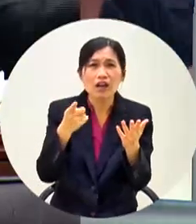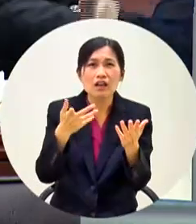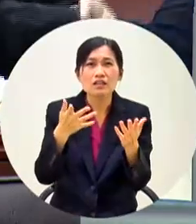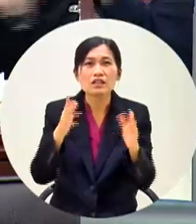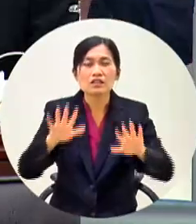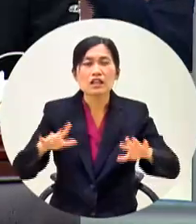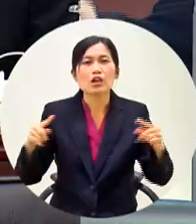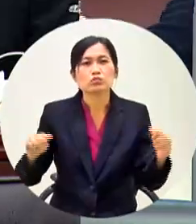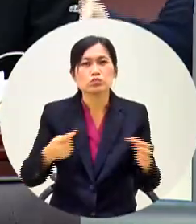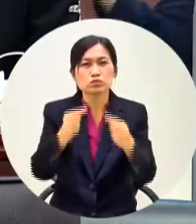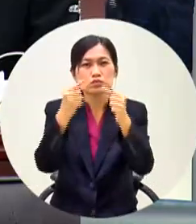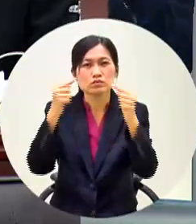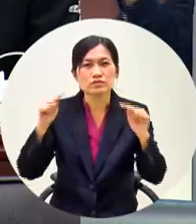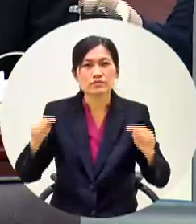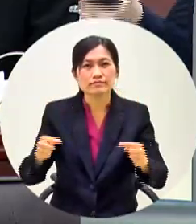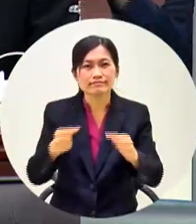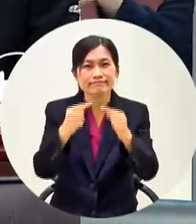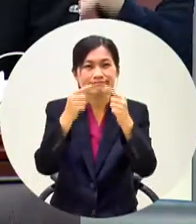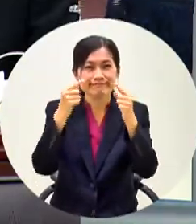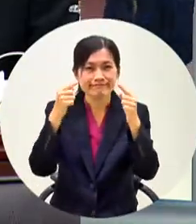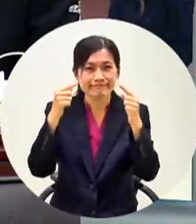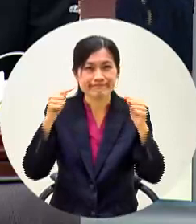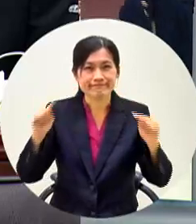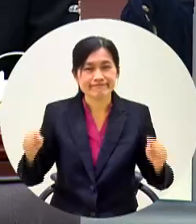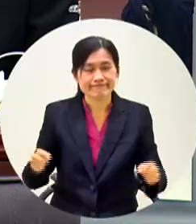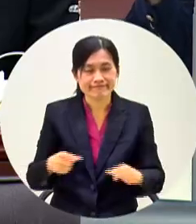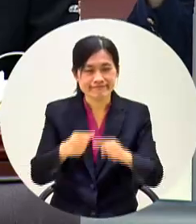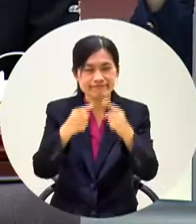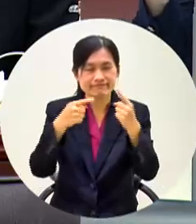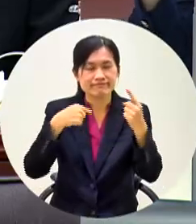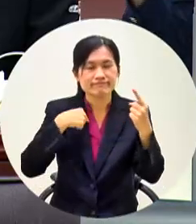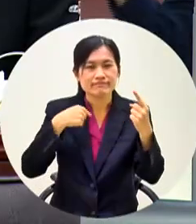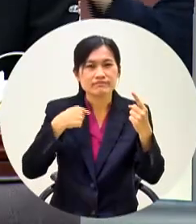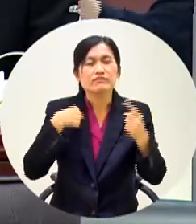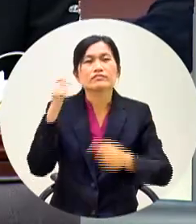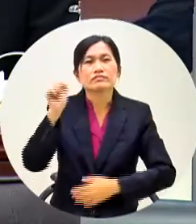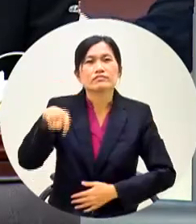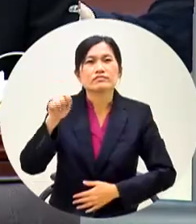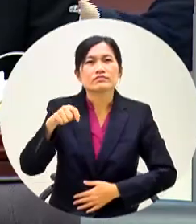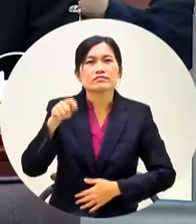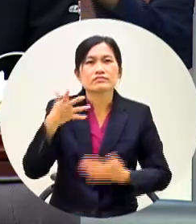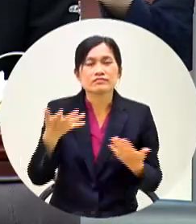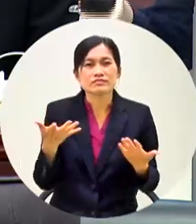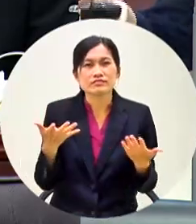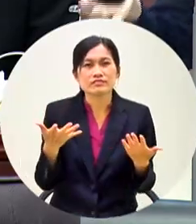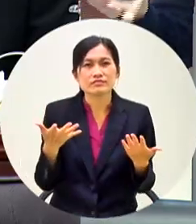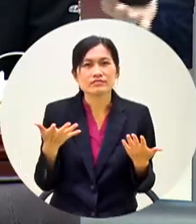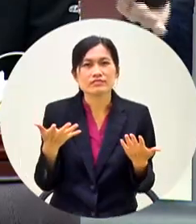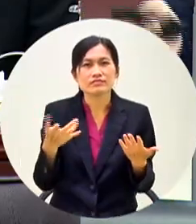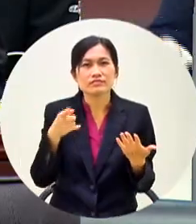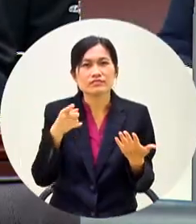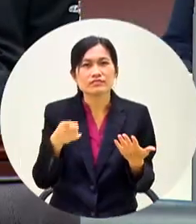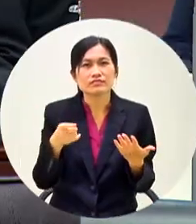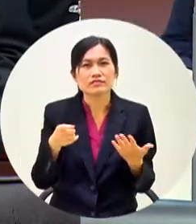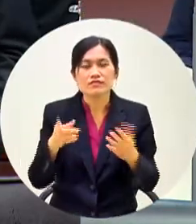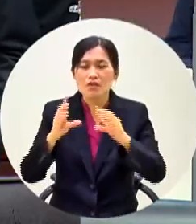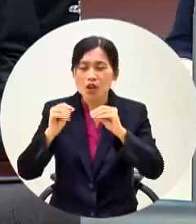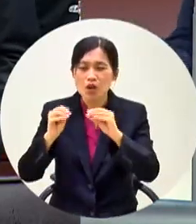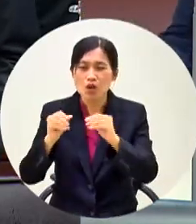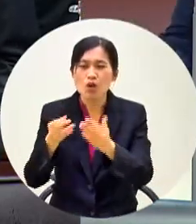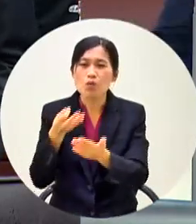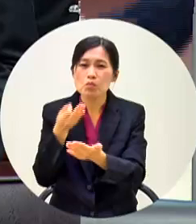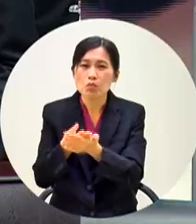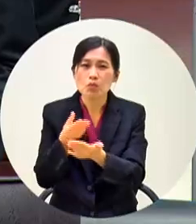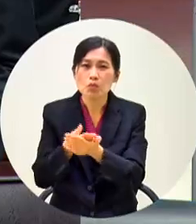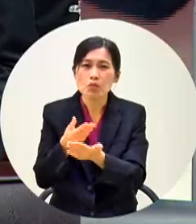序，前面就是协议架构来做处理。 前面的部分， 我可以承诺嘛？我承诺我做得到的事情。 你一定是用它是什么样的土地来赔它啊？